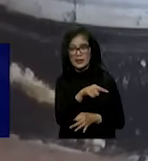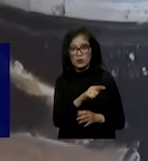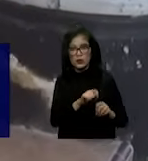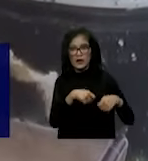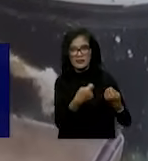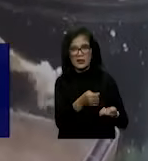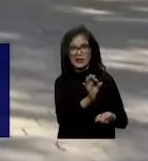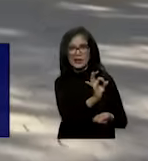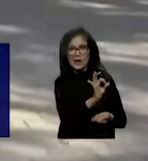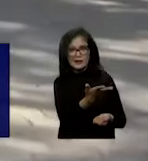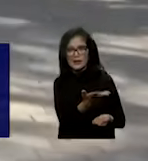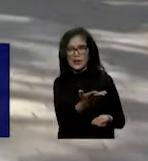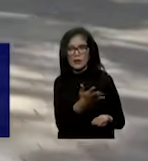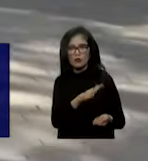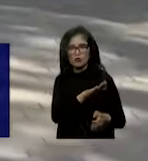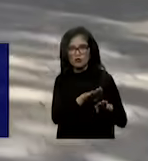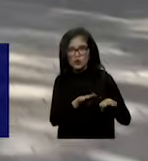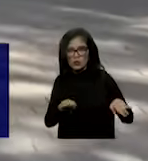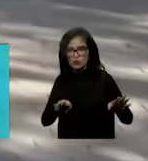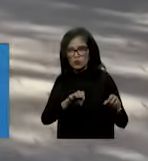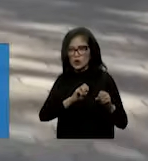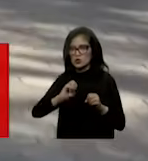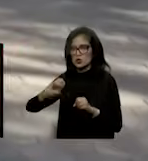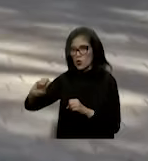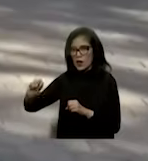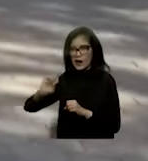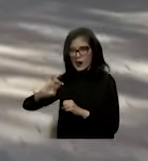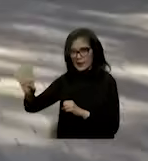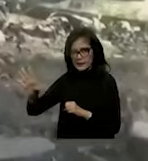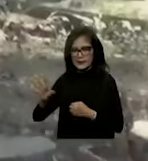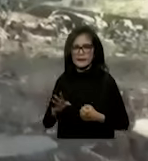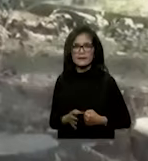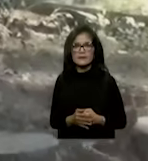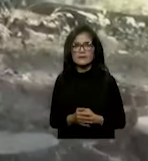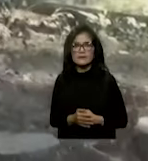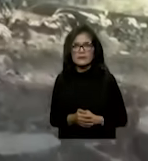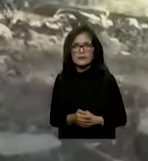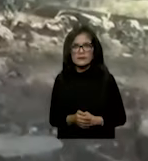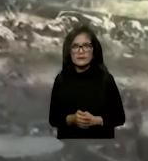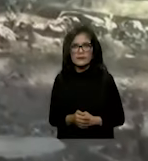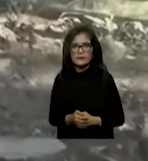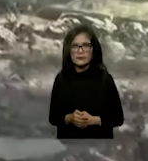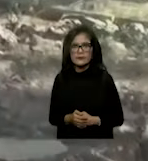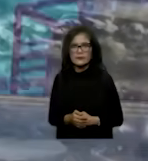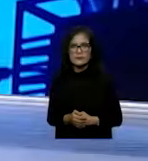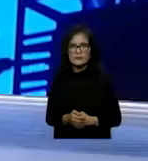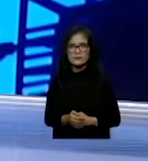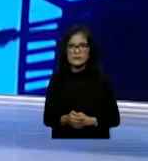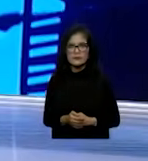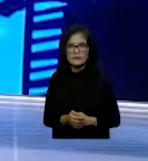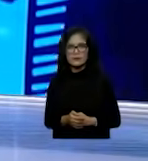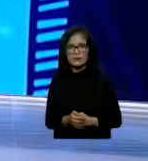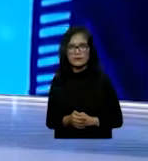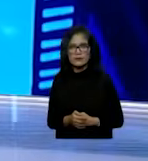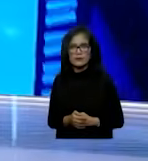tidak kebagian siswa baru. Dari Ponorogo dan Jombang, Jawa Timur, tim Kontributor iNews melaporkan.